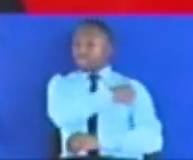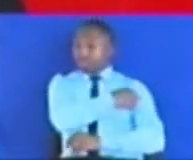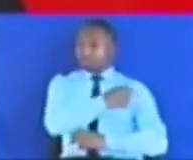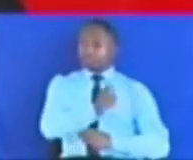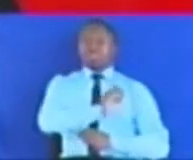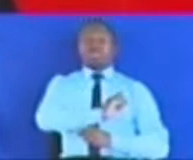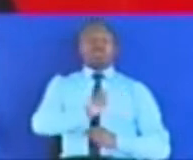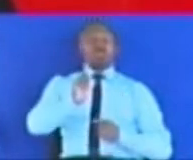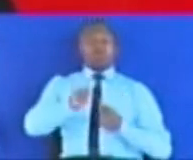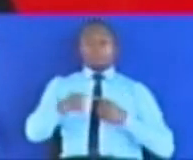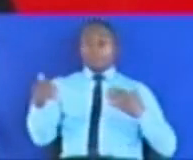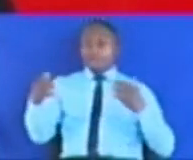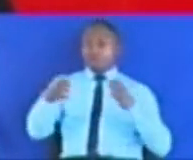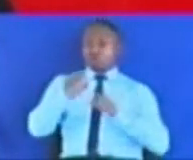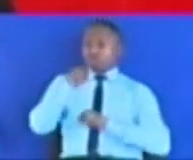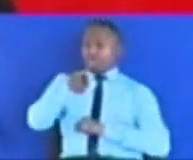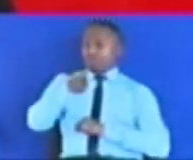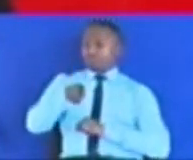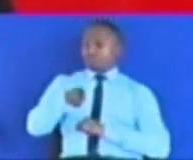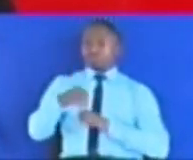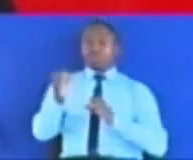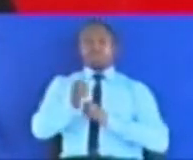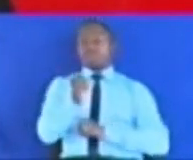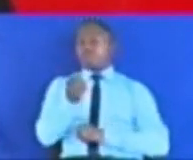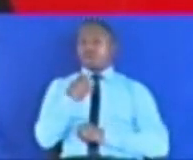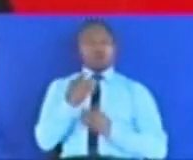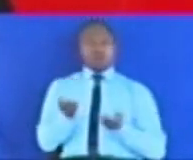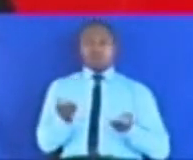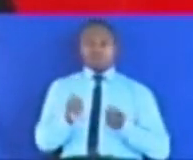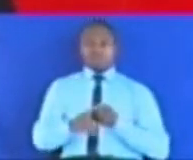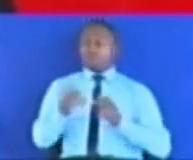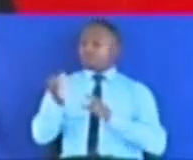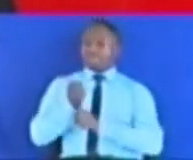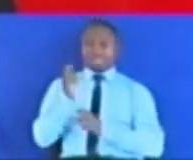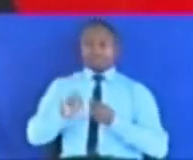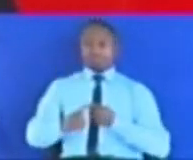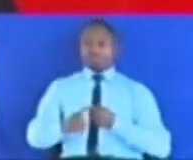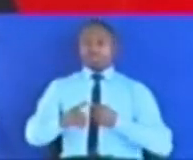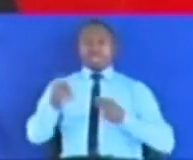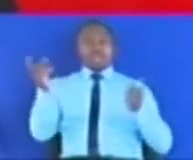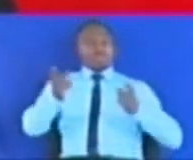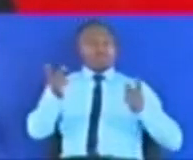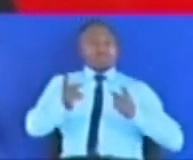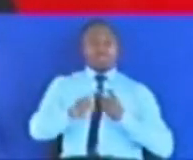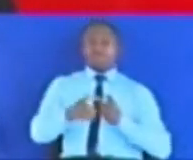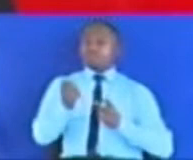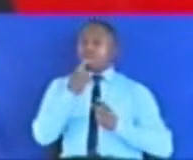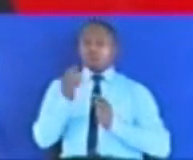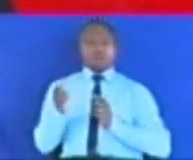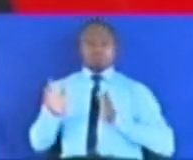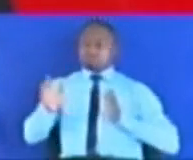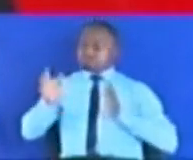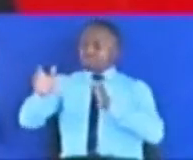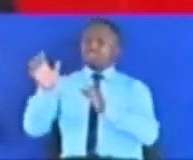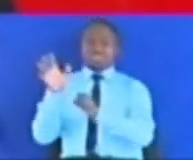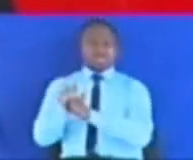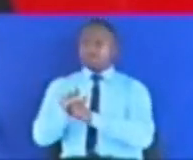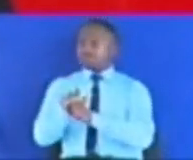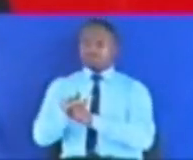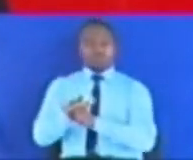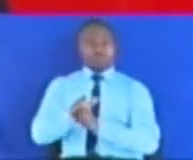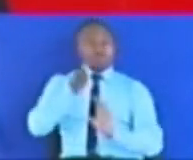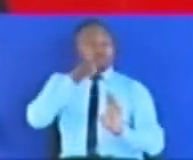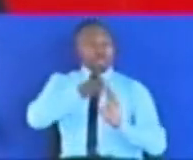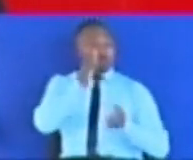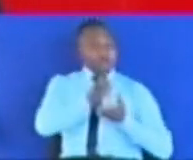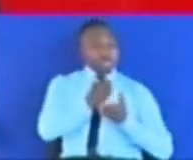sio wale makundi yanapata zile dawa hayapati, na bado hatuweki kwa wingi unaotakikana kumfanya